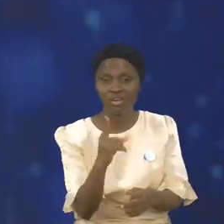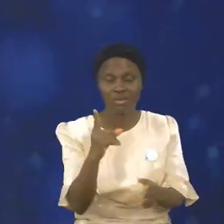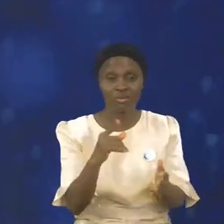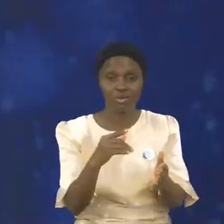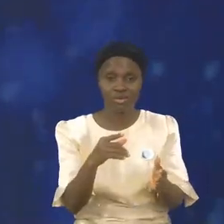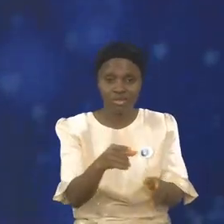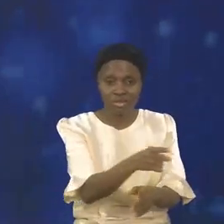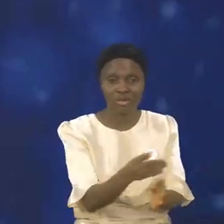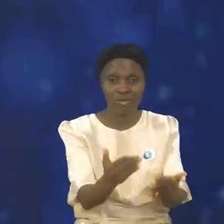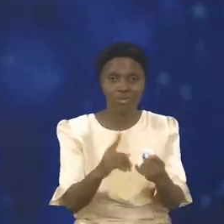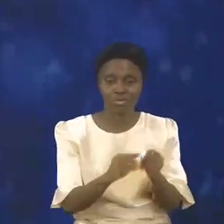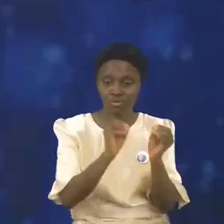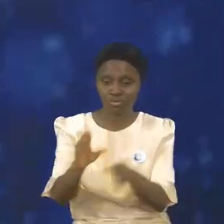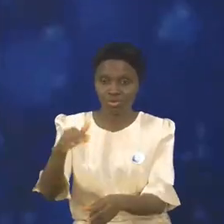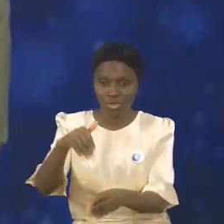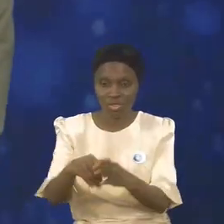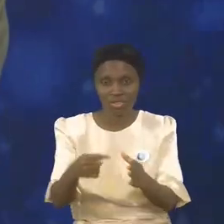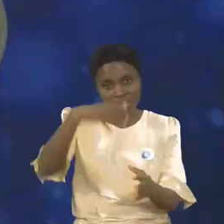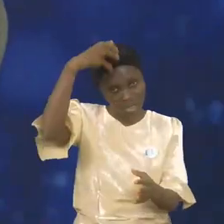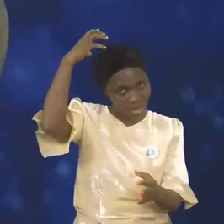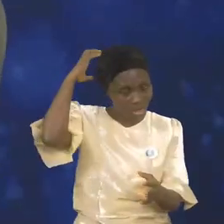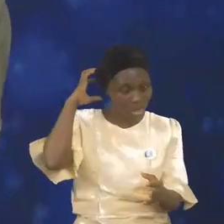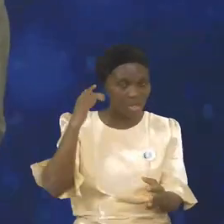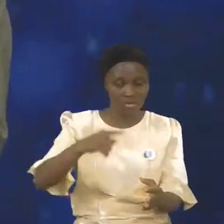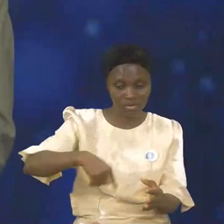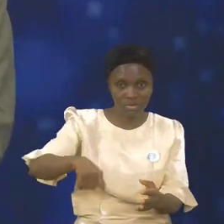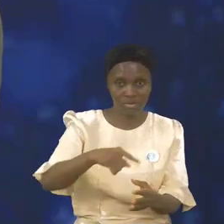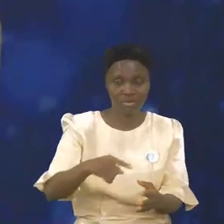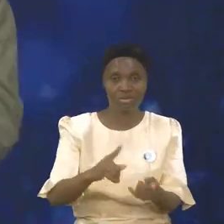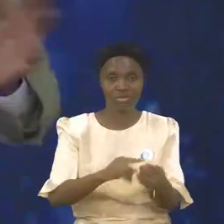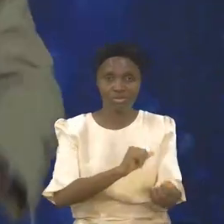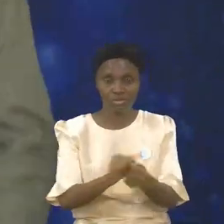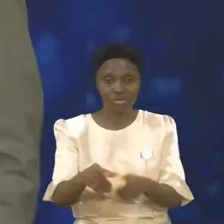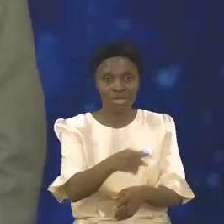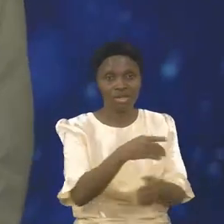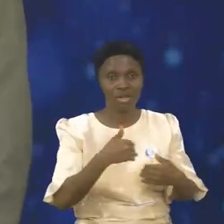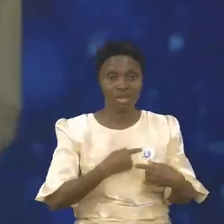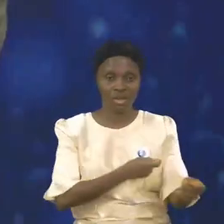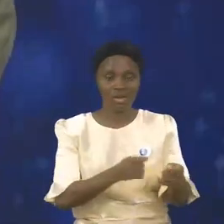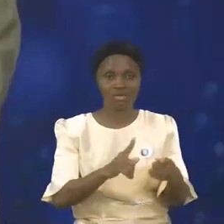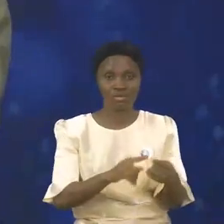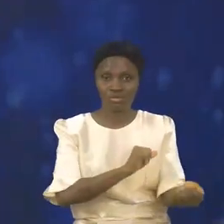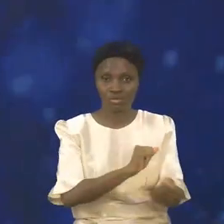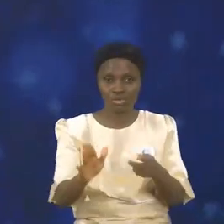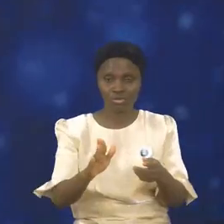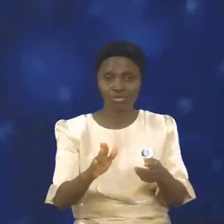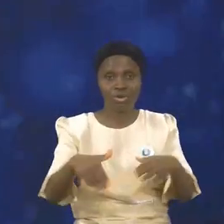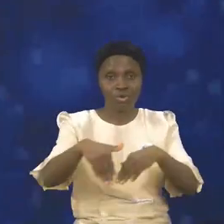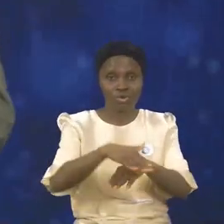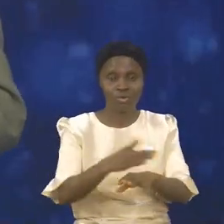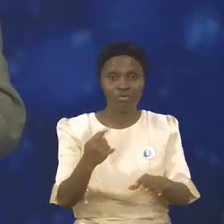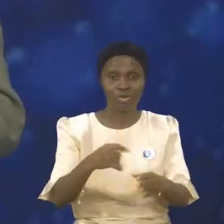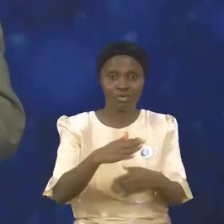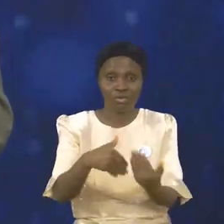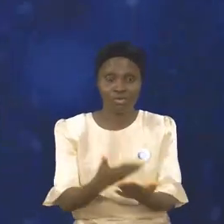et qui compte veut être jeté dans la fosse au lion ou dans le feu alors eux ils ont la dévora ils